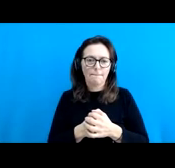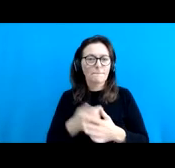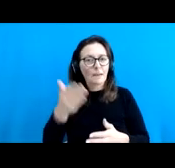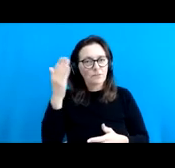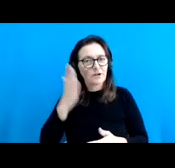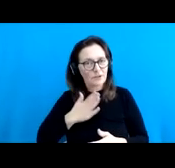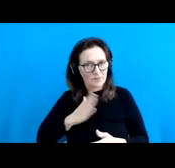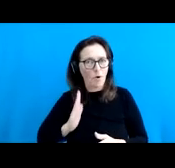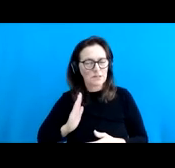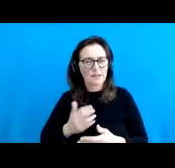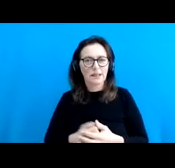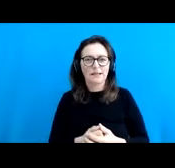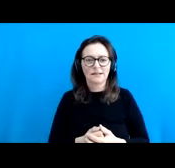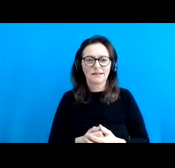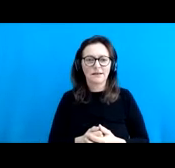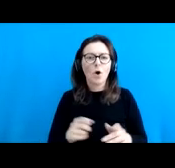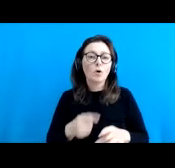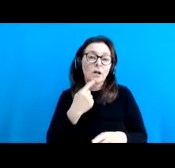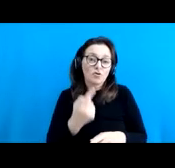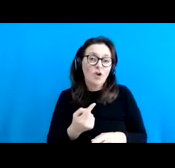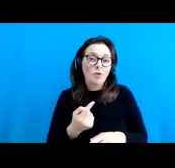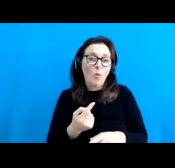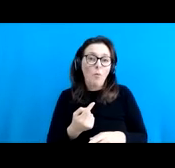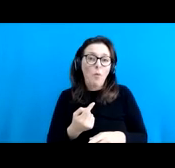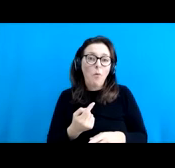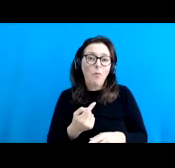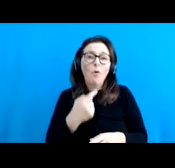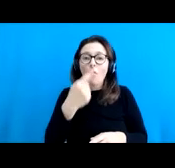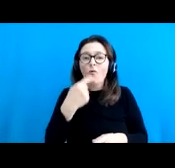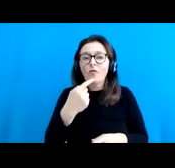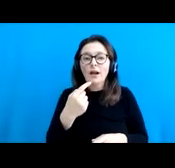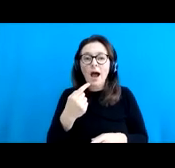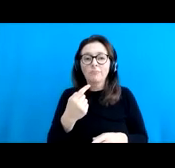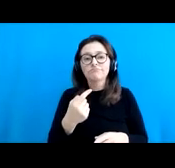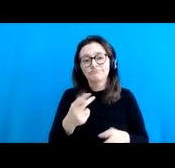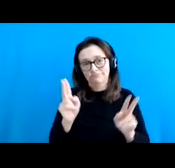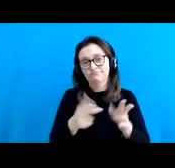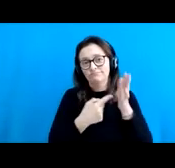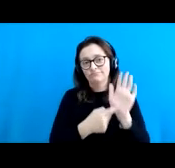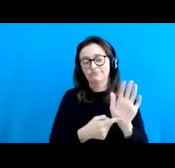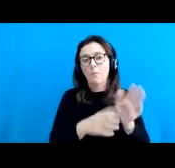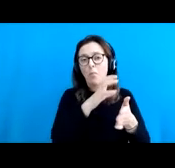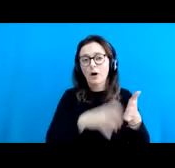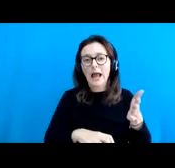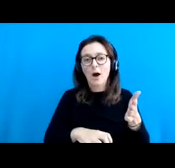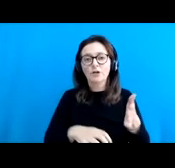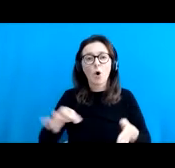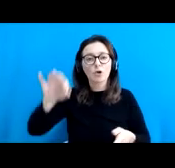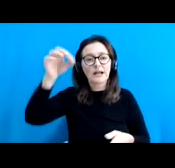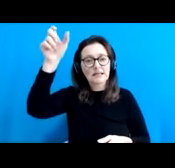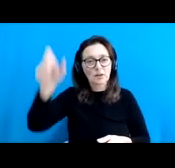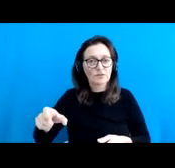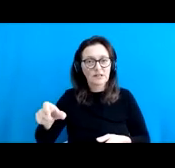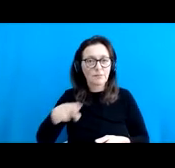Pozdravljeni tudi z moje strani. Kot rečeno, bom nekaj besed namenila kratki predstavitvi poglavja o odraslih osebah